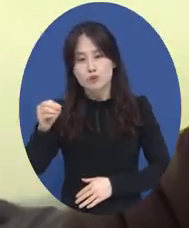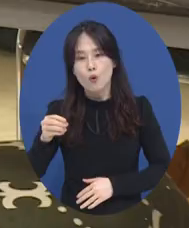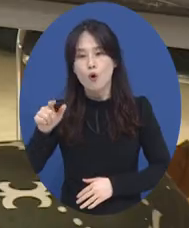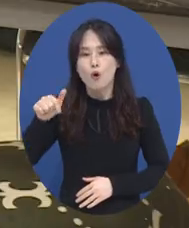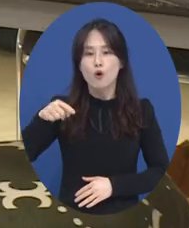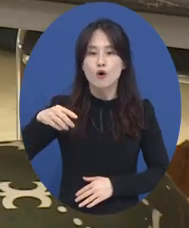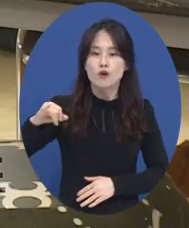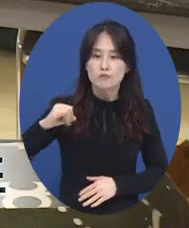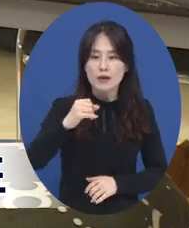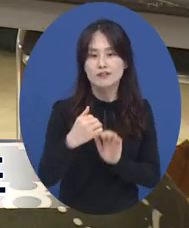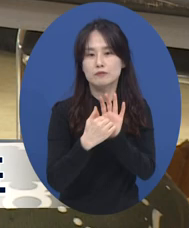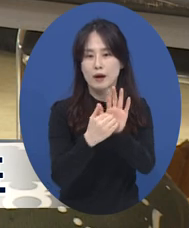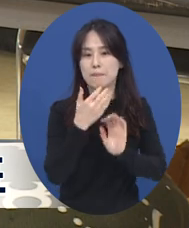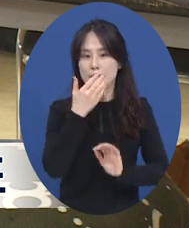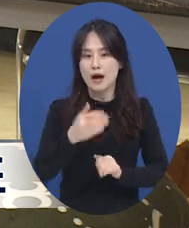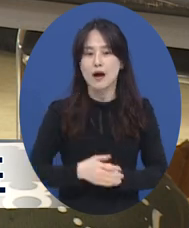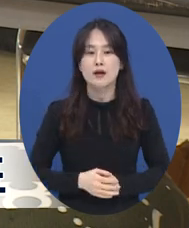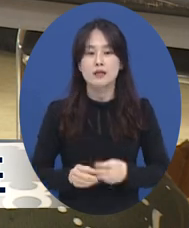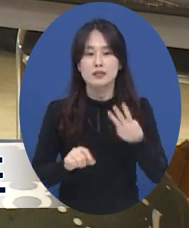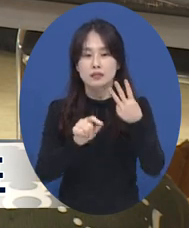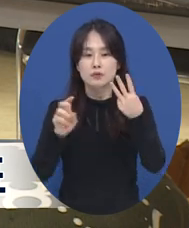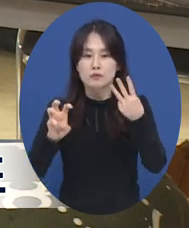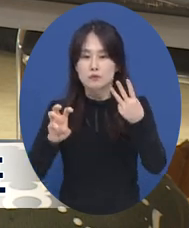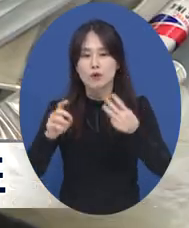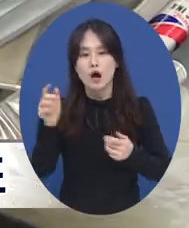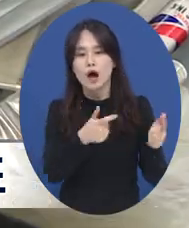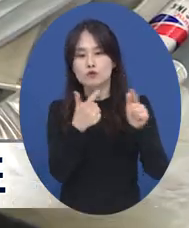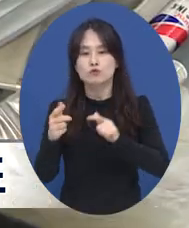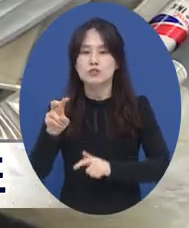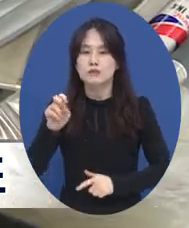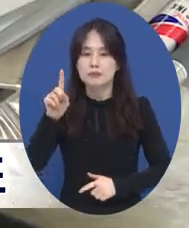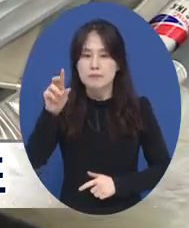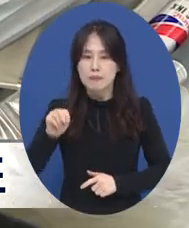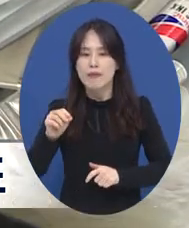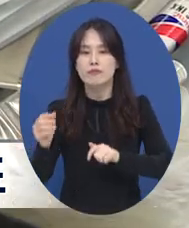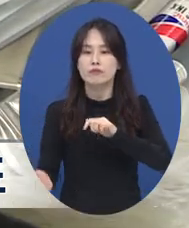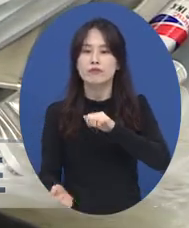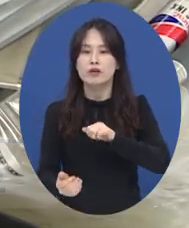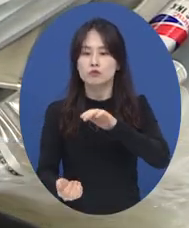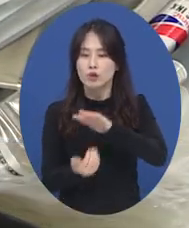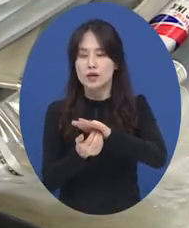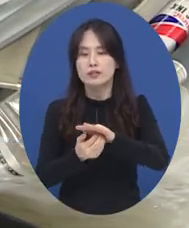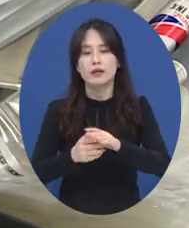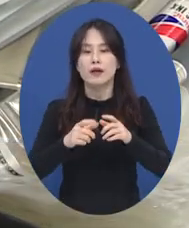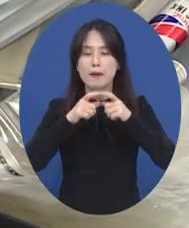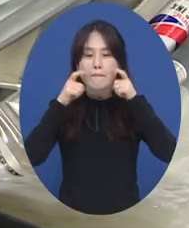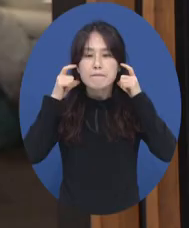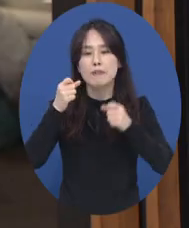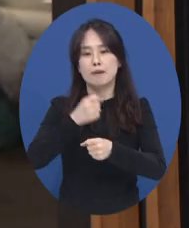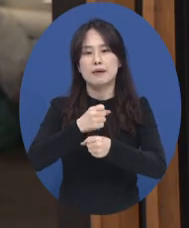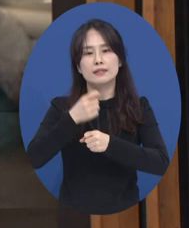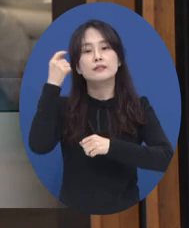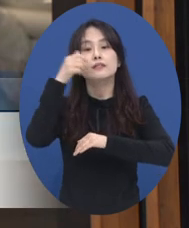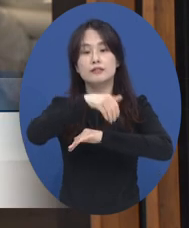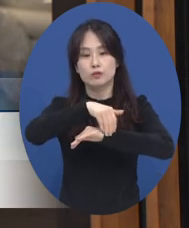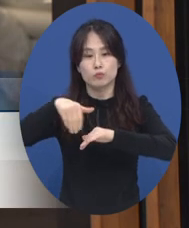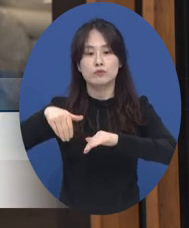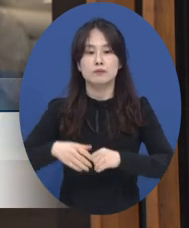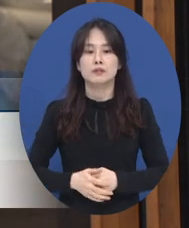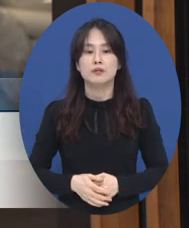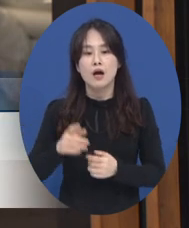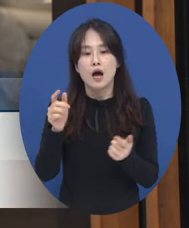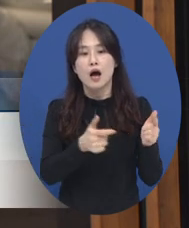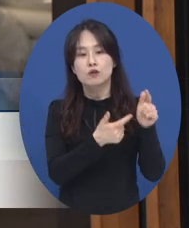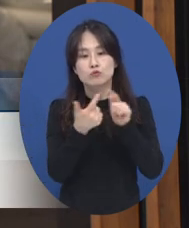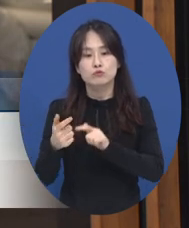잡습니다. 오는 30일부터는 하루 최대 21만 장의 향균 마스크 생산을 목표로 합니다. 하루